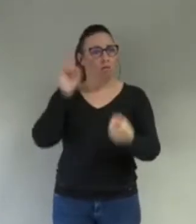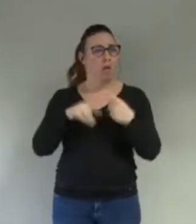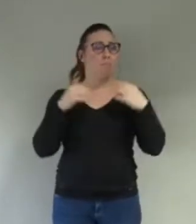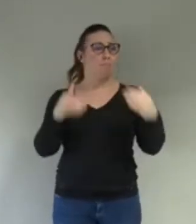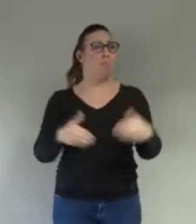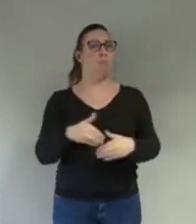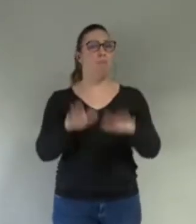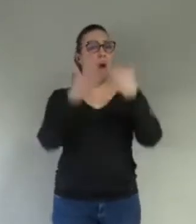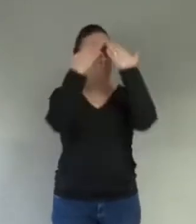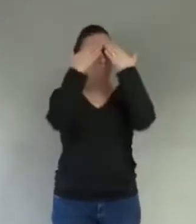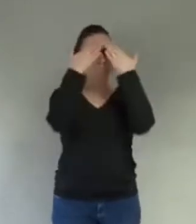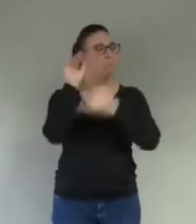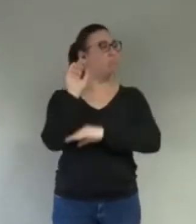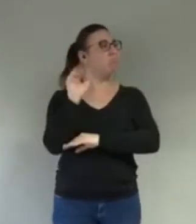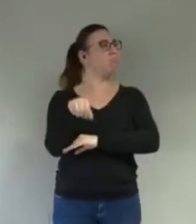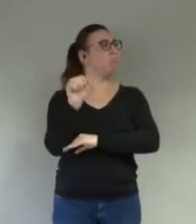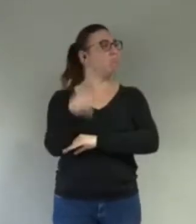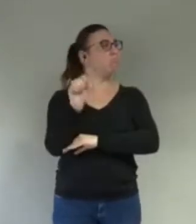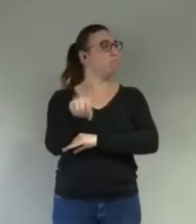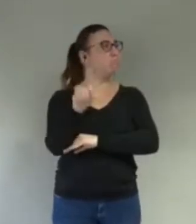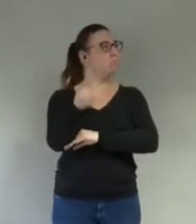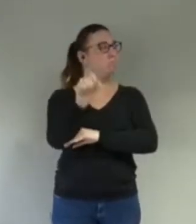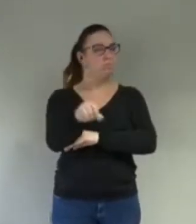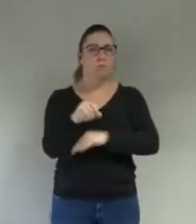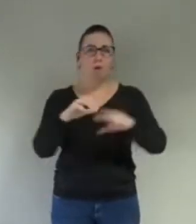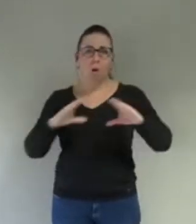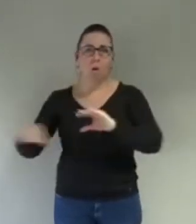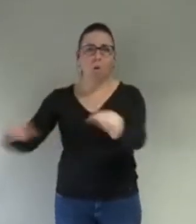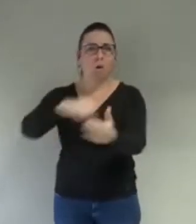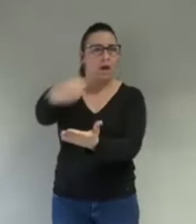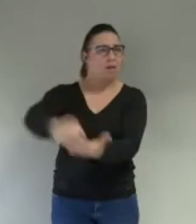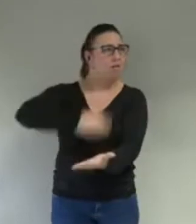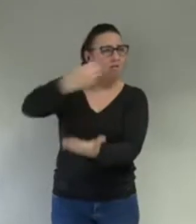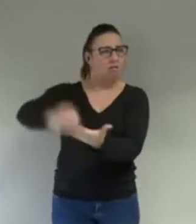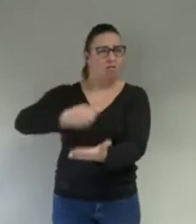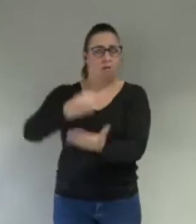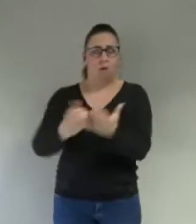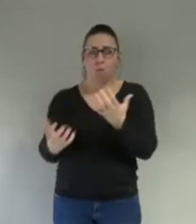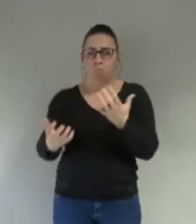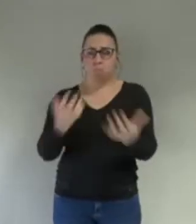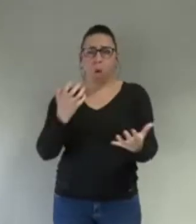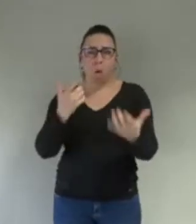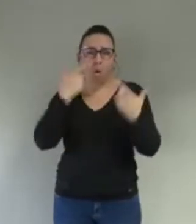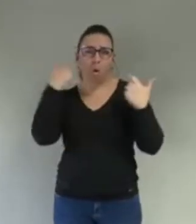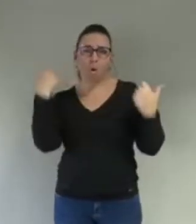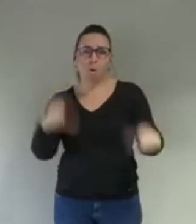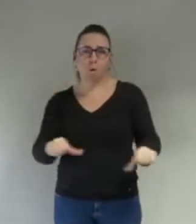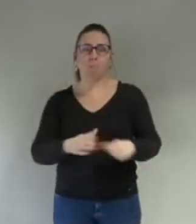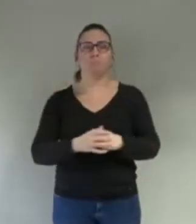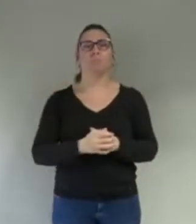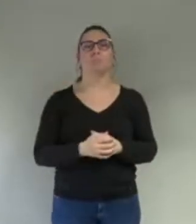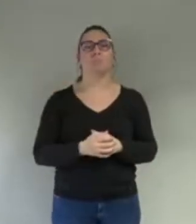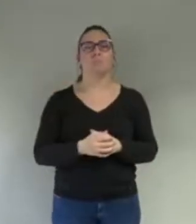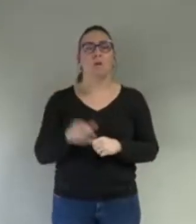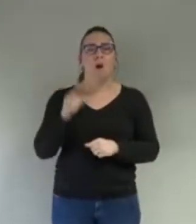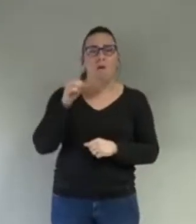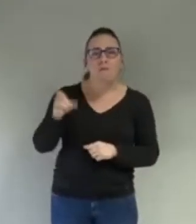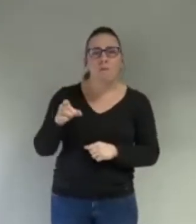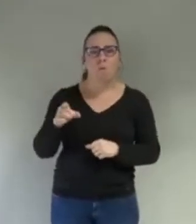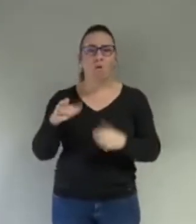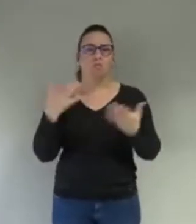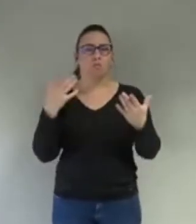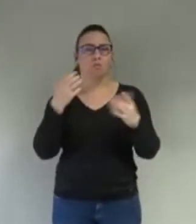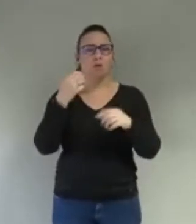faire l'autruche, alors que les remontées de terrain sont bel et bien édifiantes. Vous ne faites rien pour lutter contre